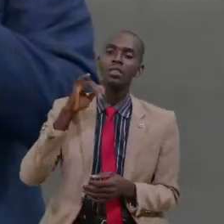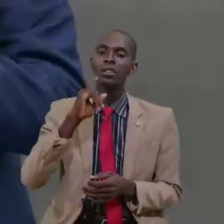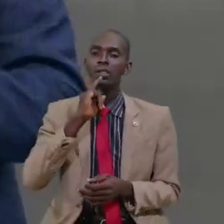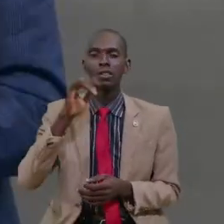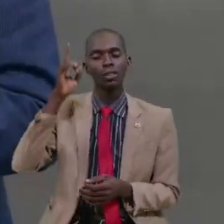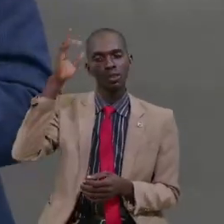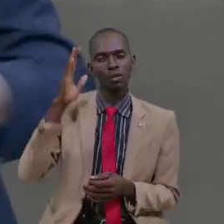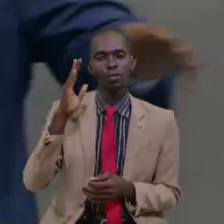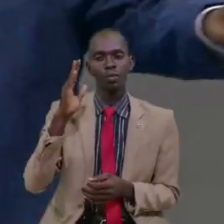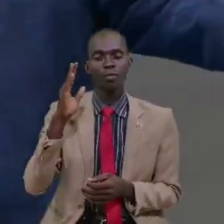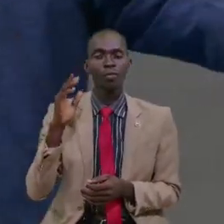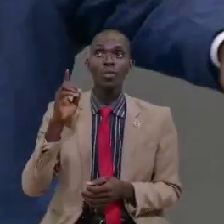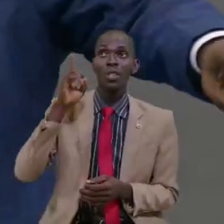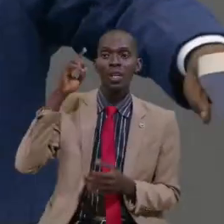Dieu,